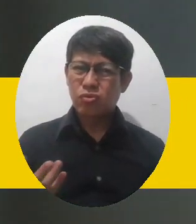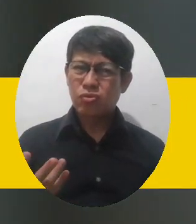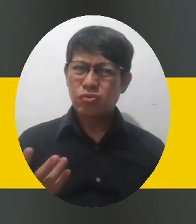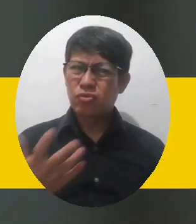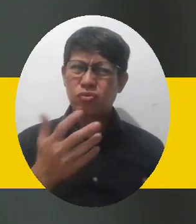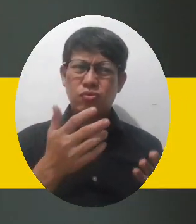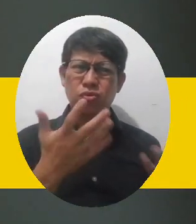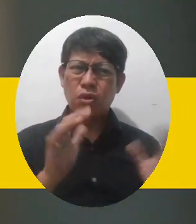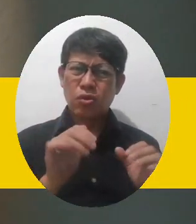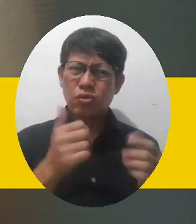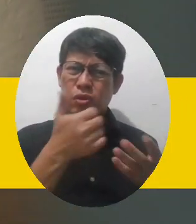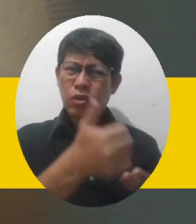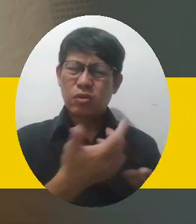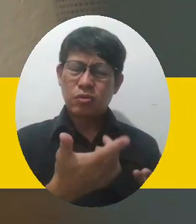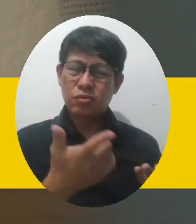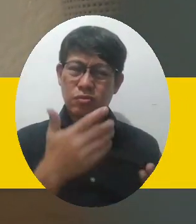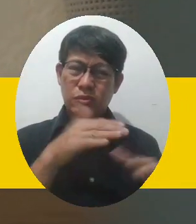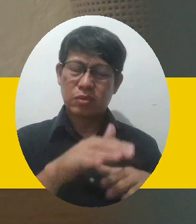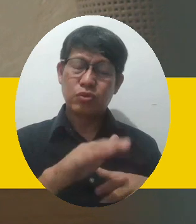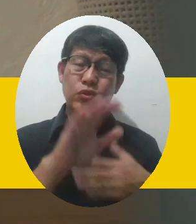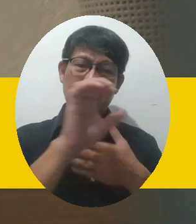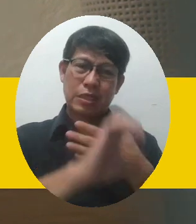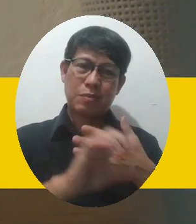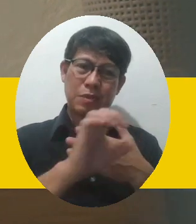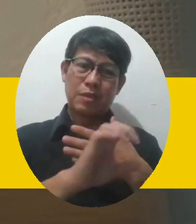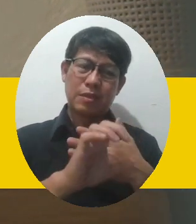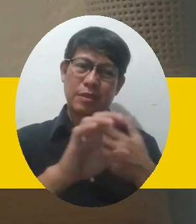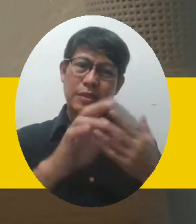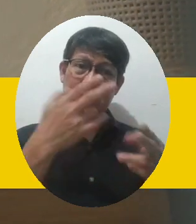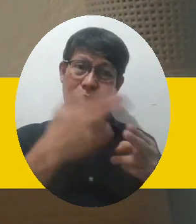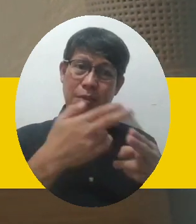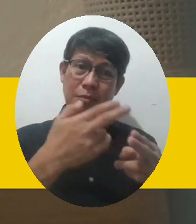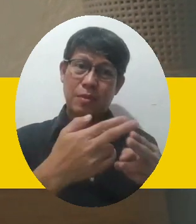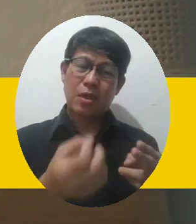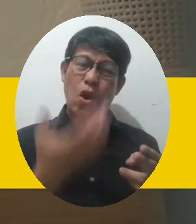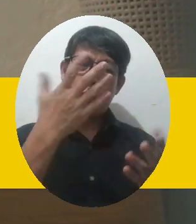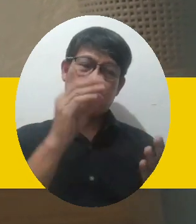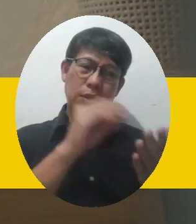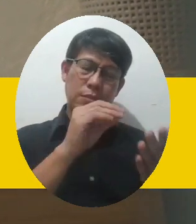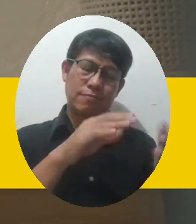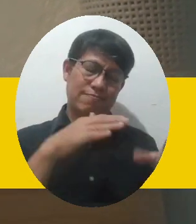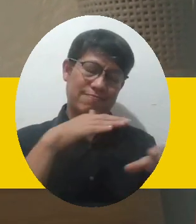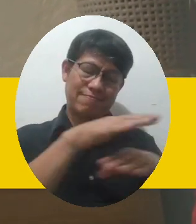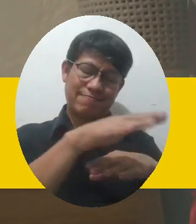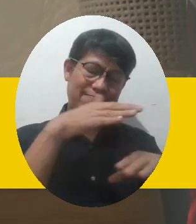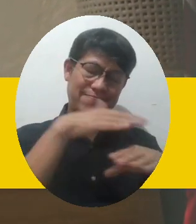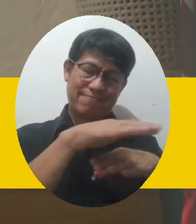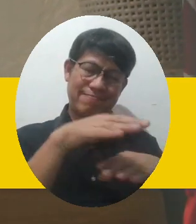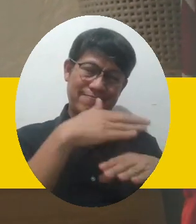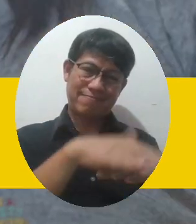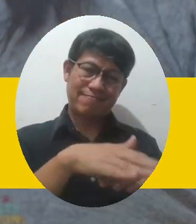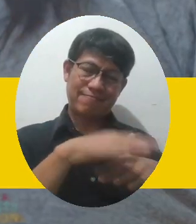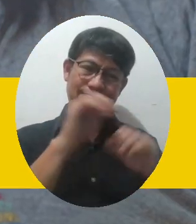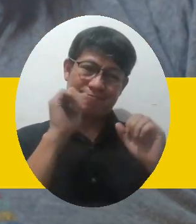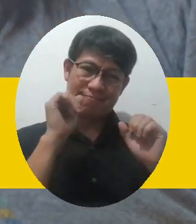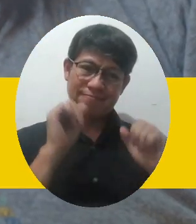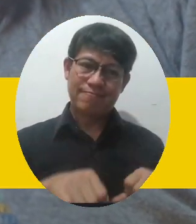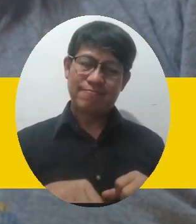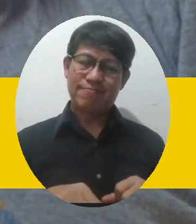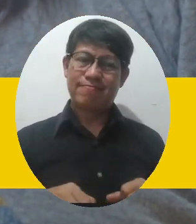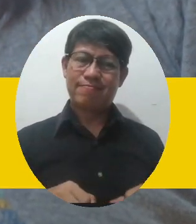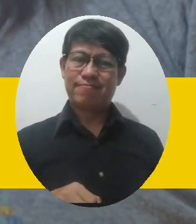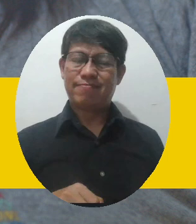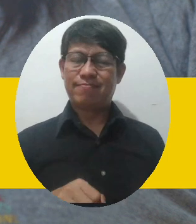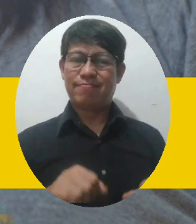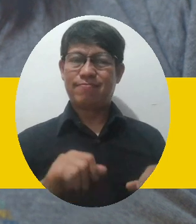makararating ang inyong donasyon sa nais niyong tulungan, paki-email lamang ang pangalan ng inyong recipient. Ilagay